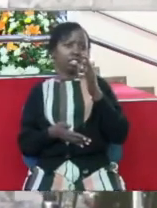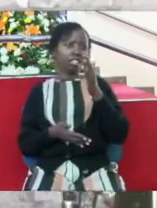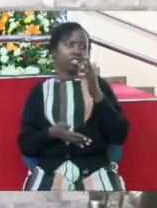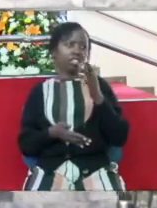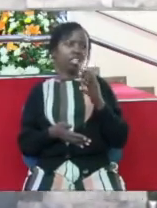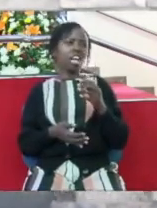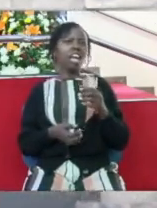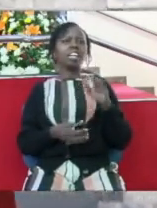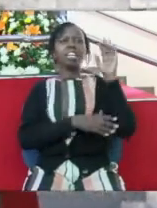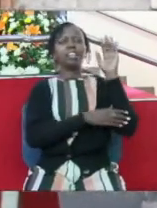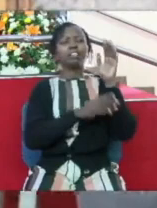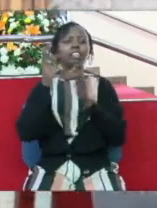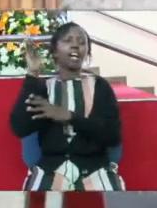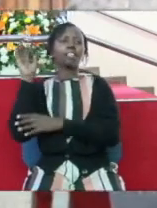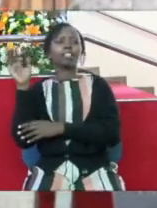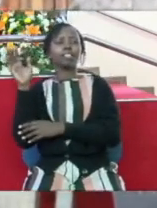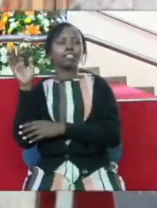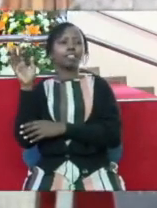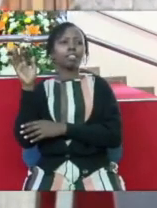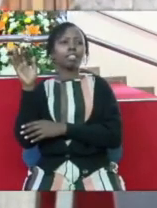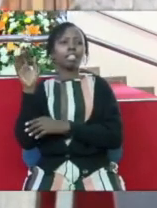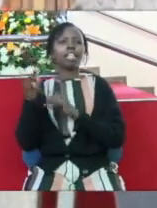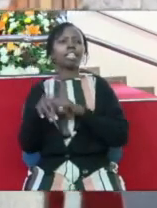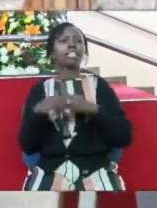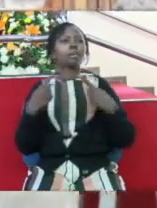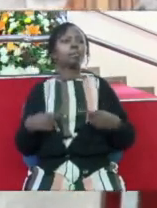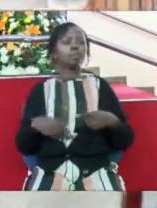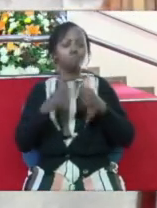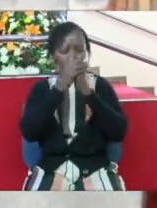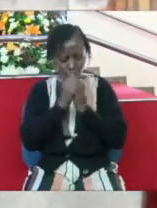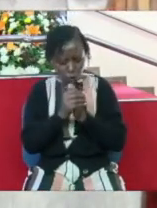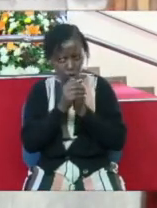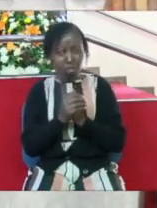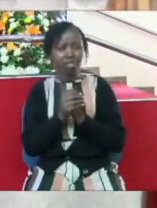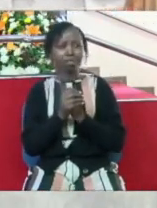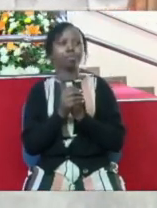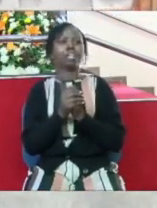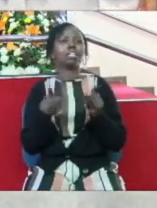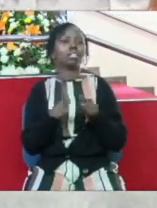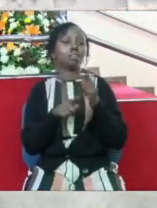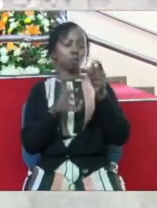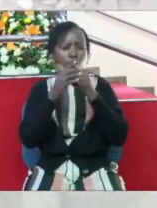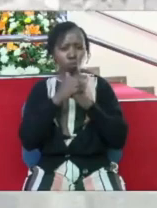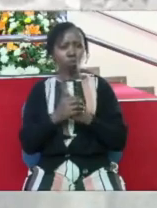your hands up. Unainua mikono yako juu. When people are lifting their holy hands. Watu wanapoinua mikono yao takatifu juu. Praise the name